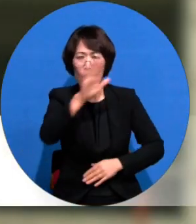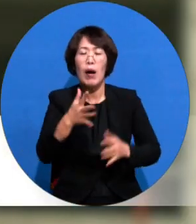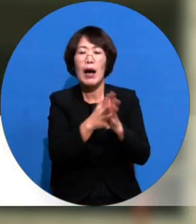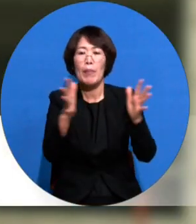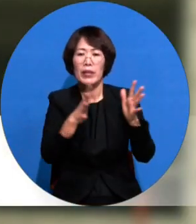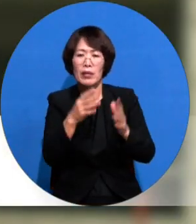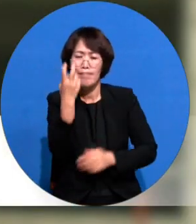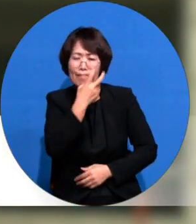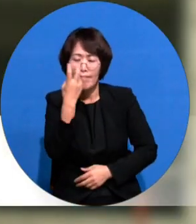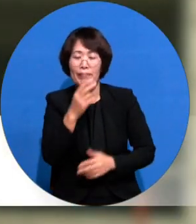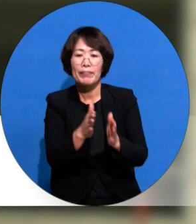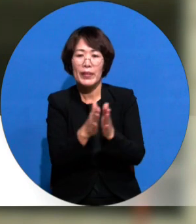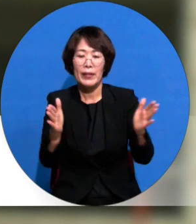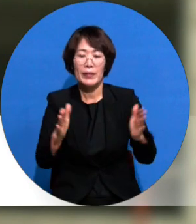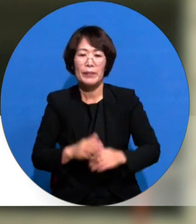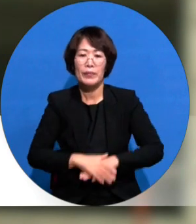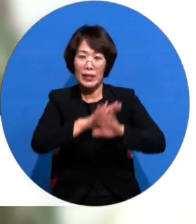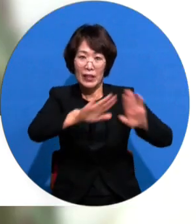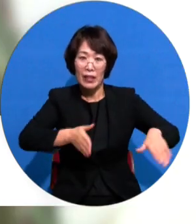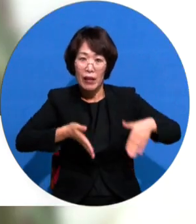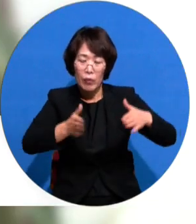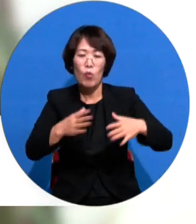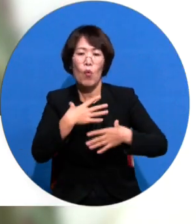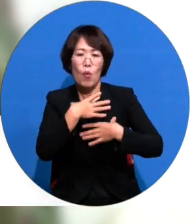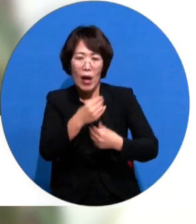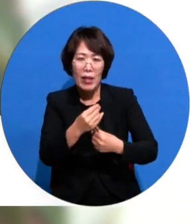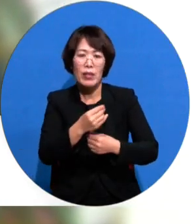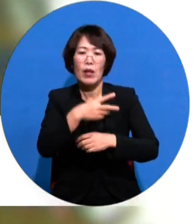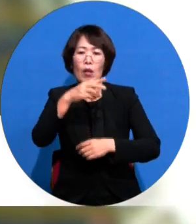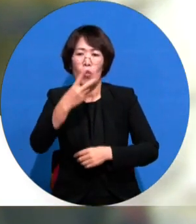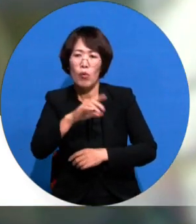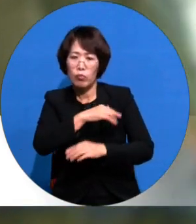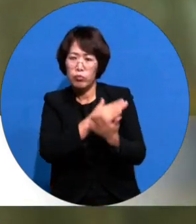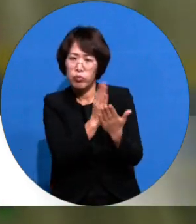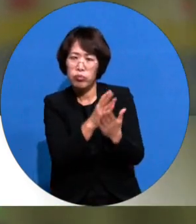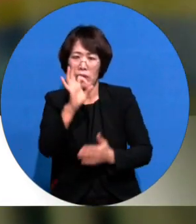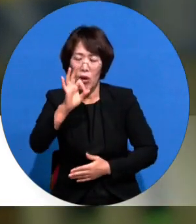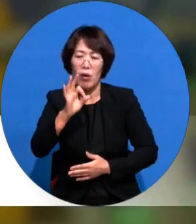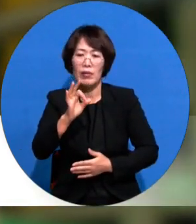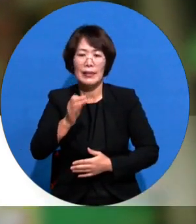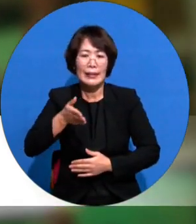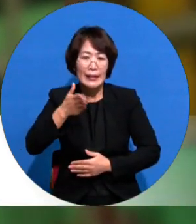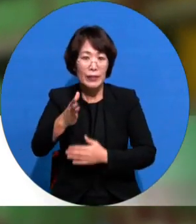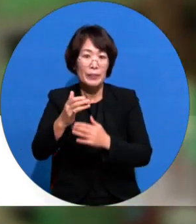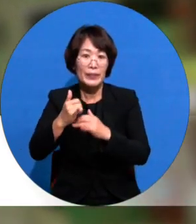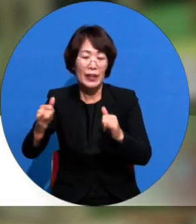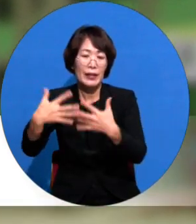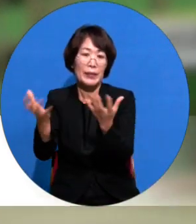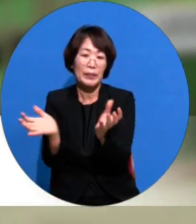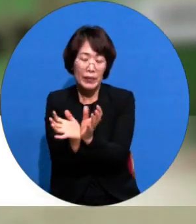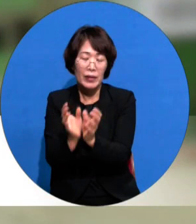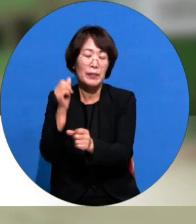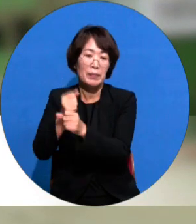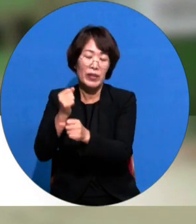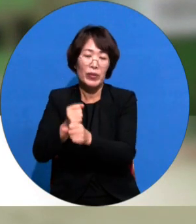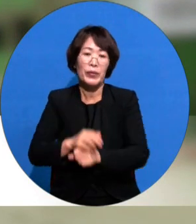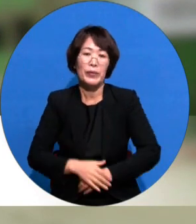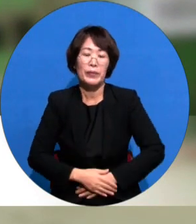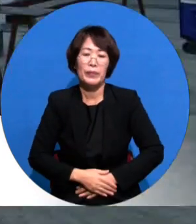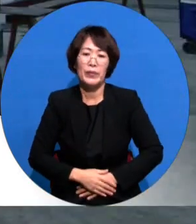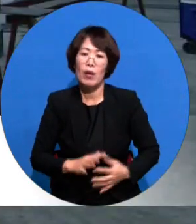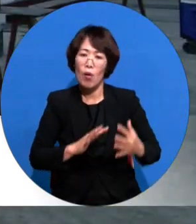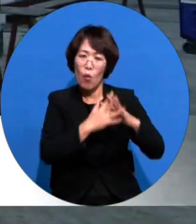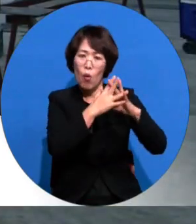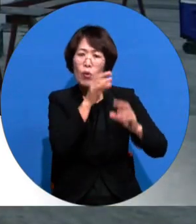점검에 나섭니다. 전라남도는 안전토목 등 10개 분야 민간 전문가들로 점검단을 구성하고